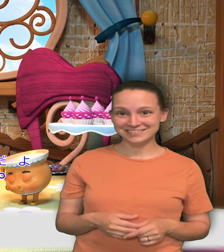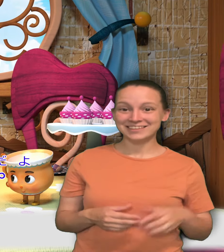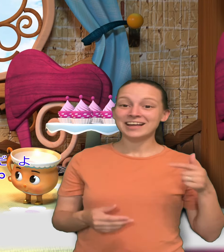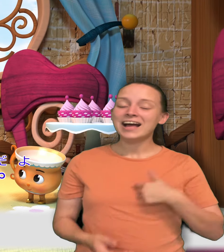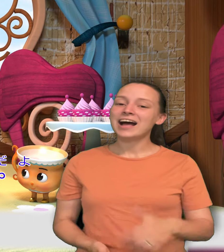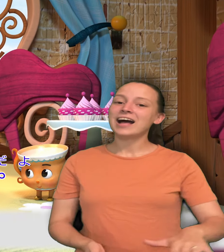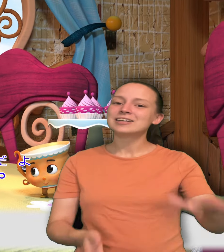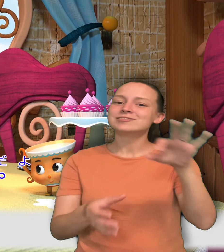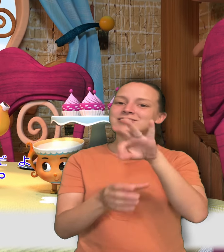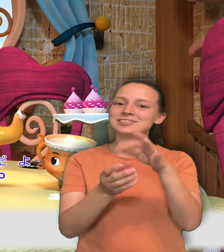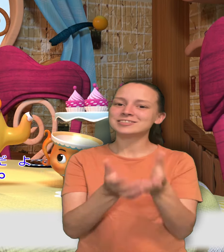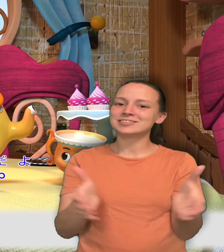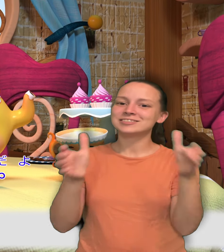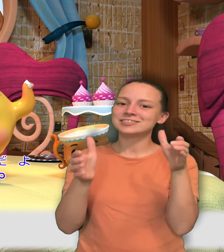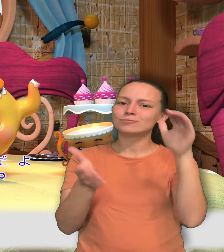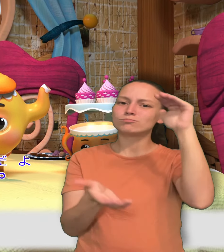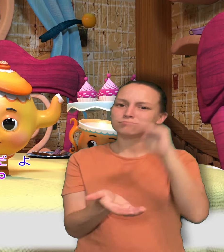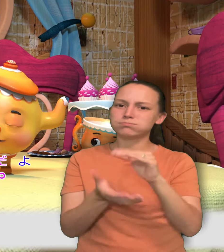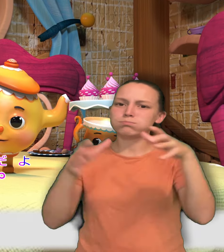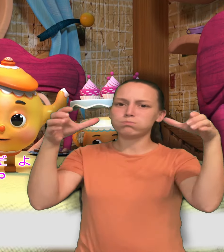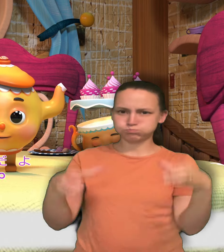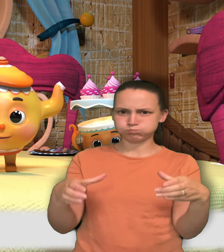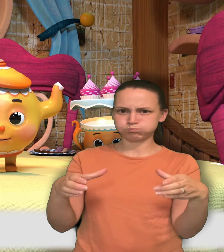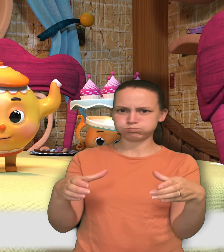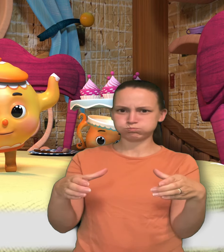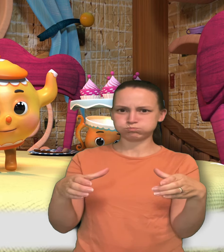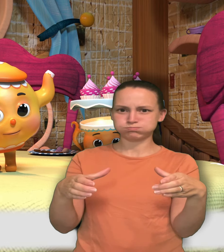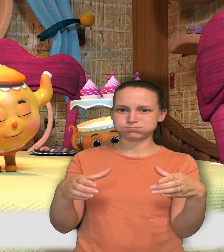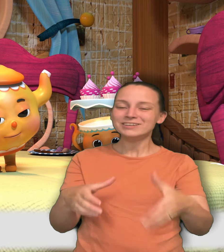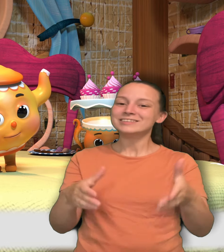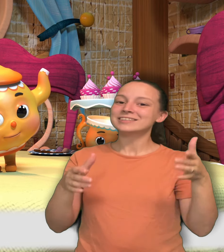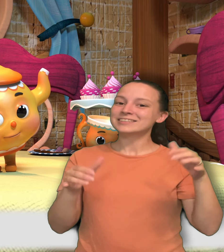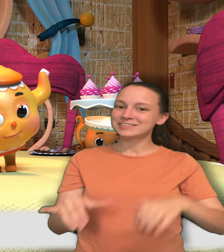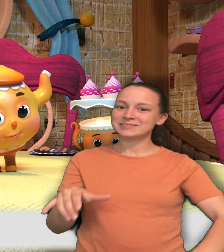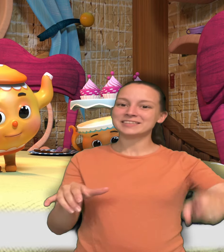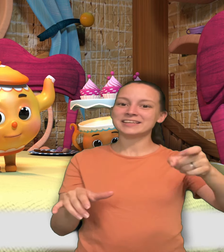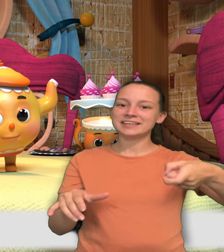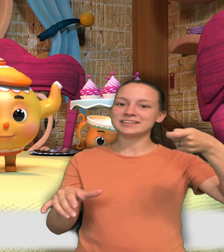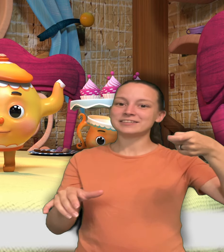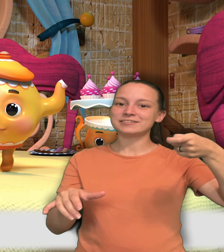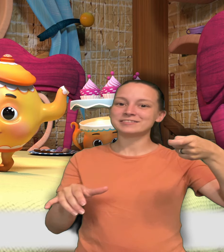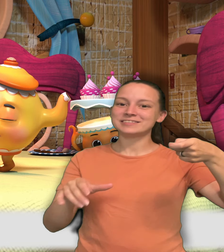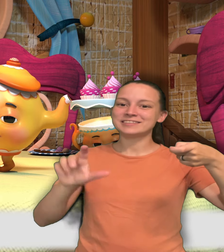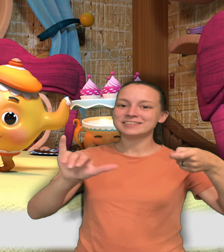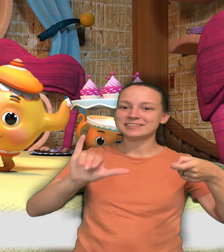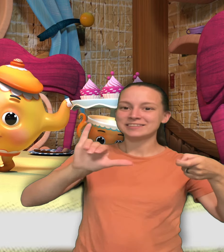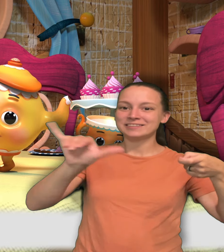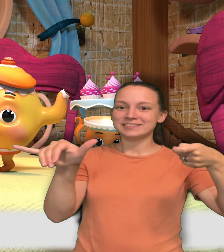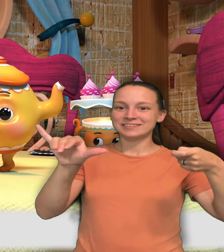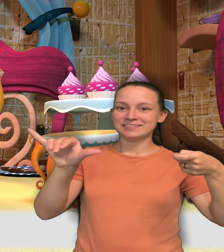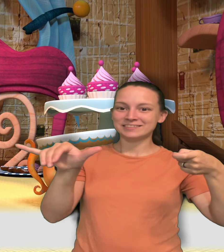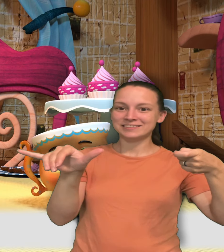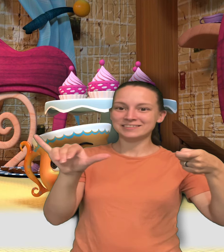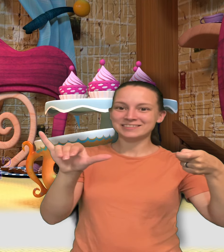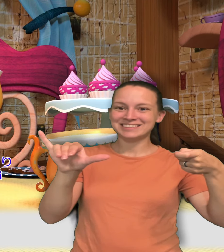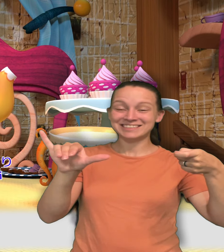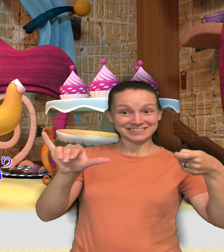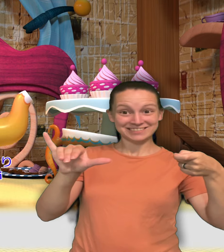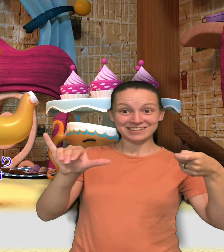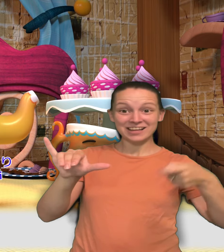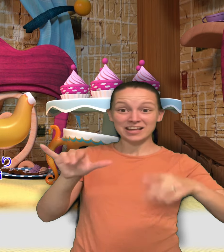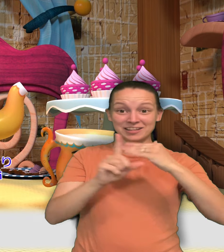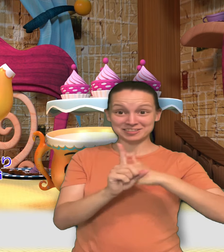僕はチポ丈夫だよここはハンドルここは口